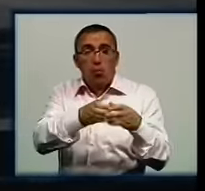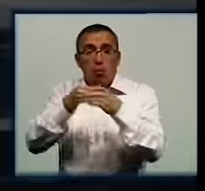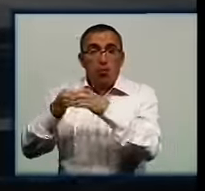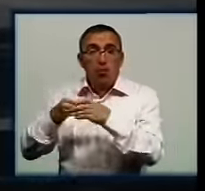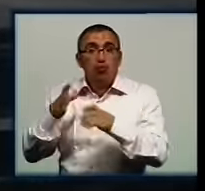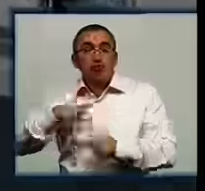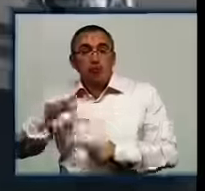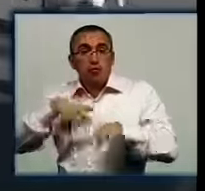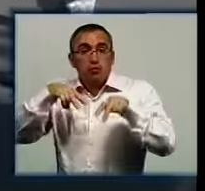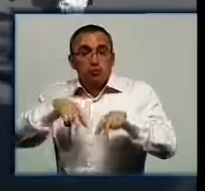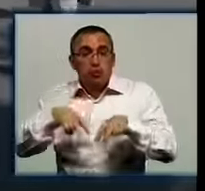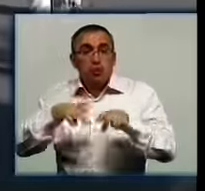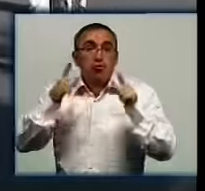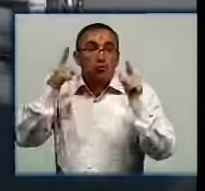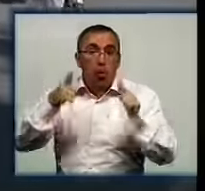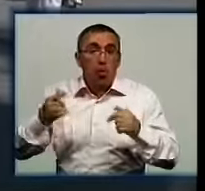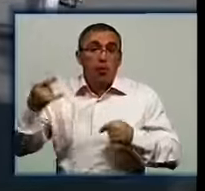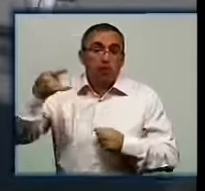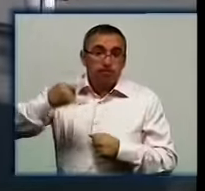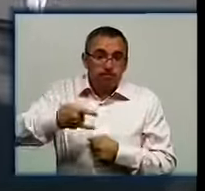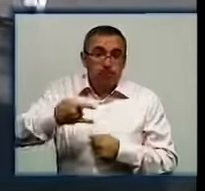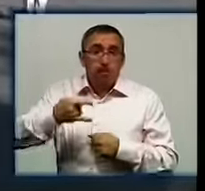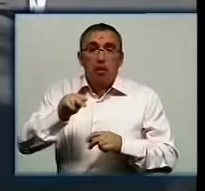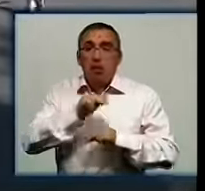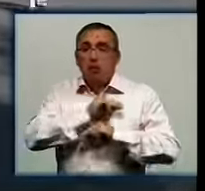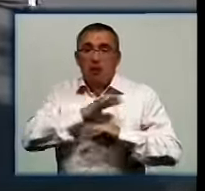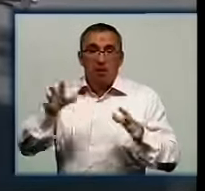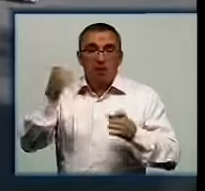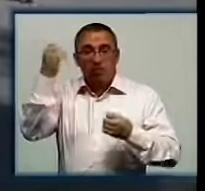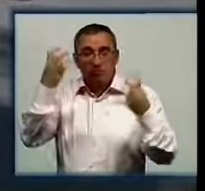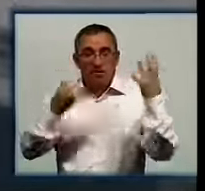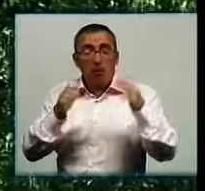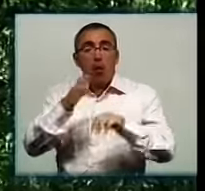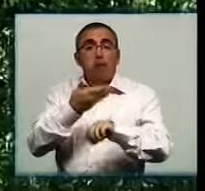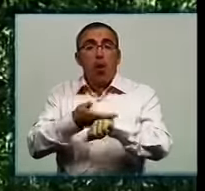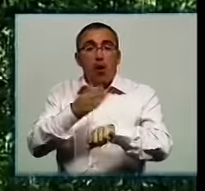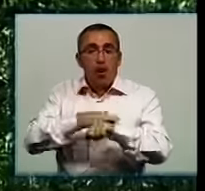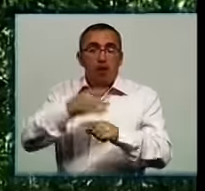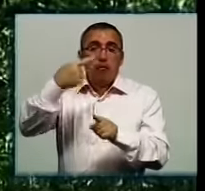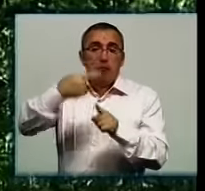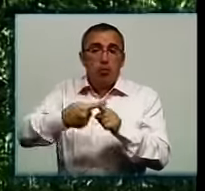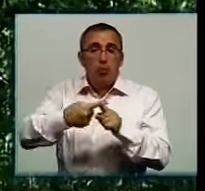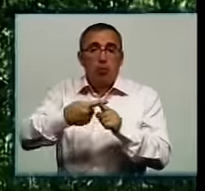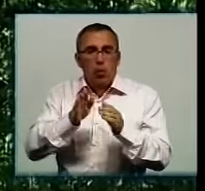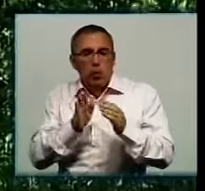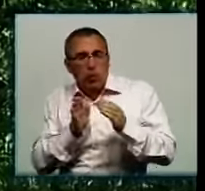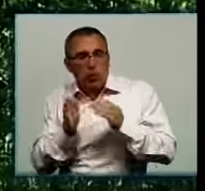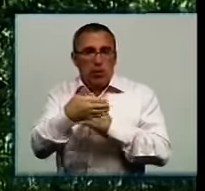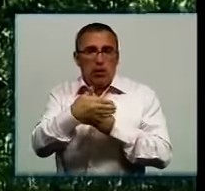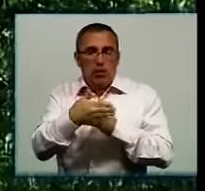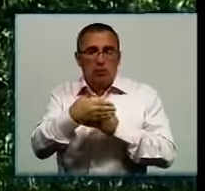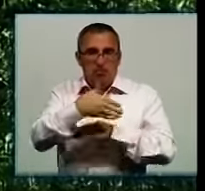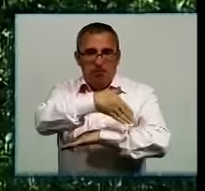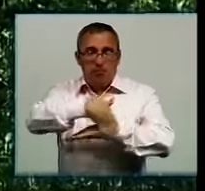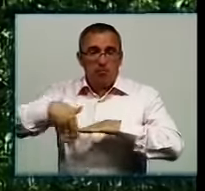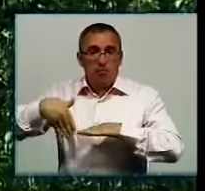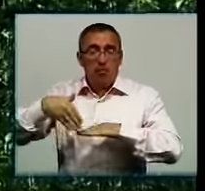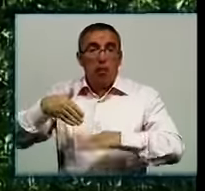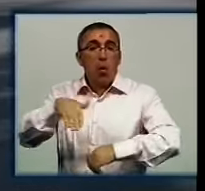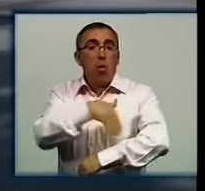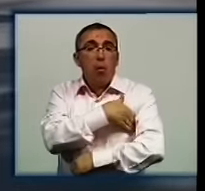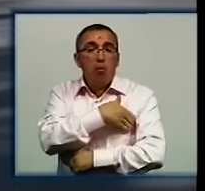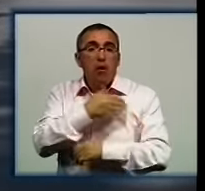що зголошуються їх пропустити. Не працює регулювальник і далі по Полтавській на перехресті з крутим провулком. Комунальники пояснюють, вийшли з